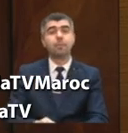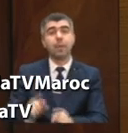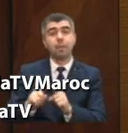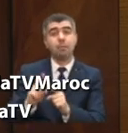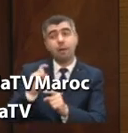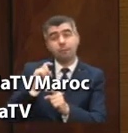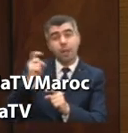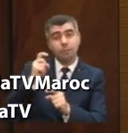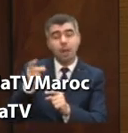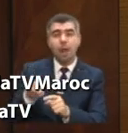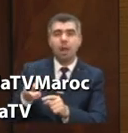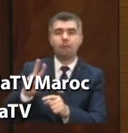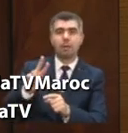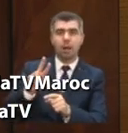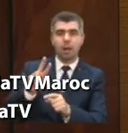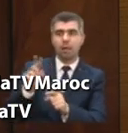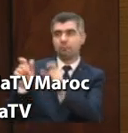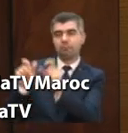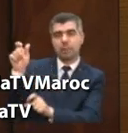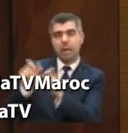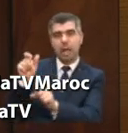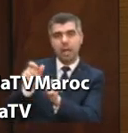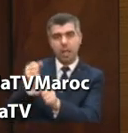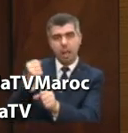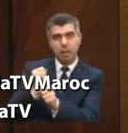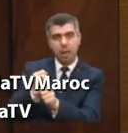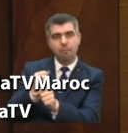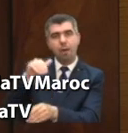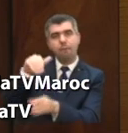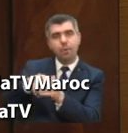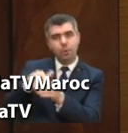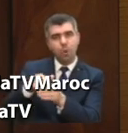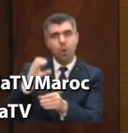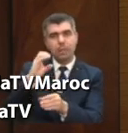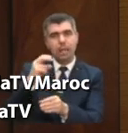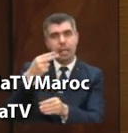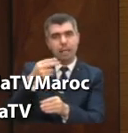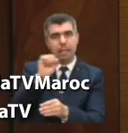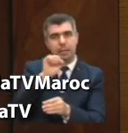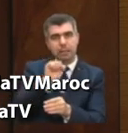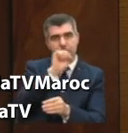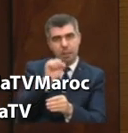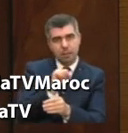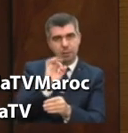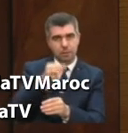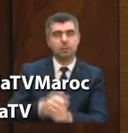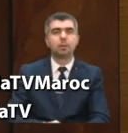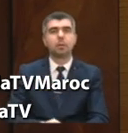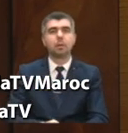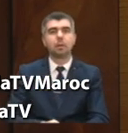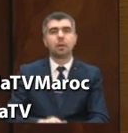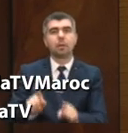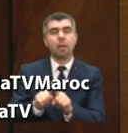شهري جزافي قدره 2000 درهم لفائدة الأجراء والمستخدمين بموجب عقود التكوين من أجل الإدماج